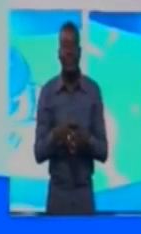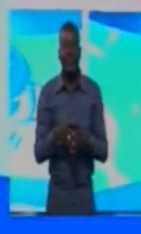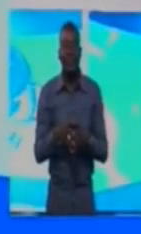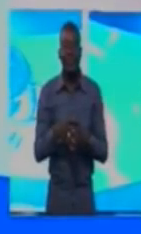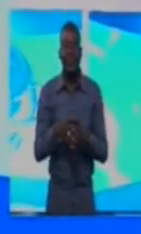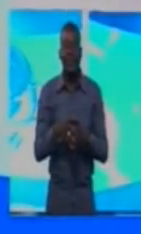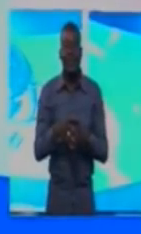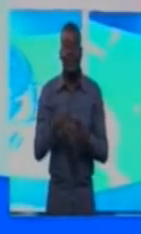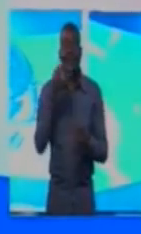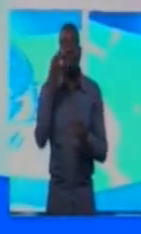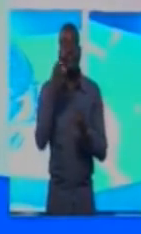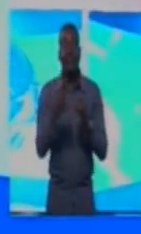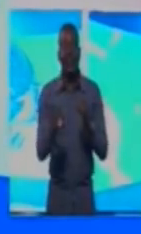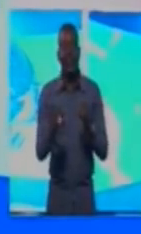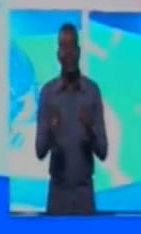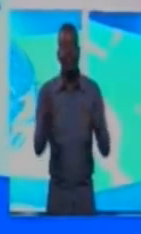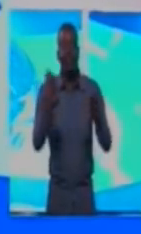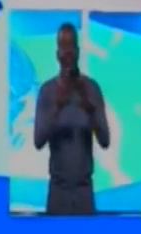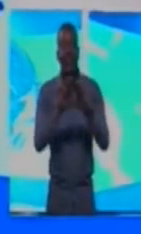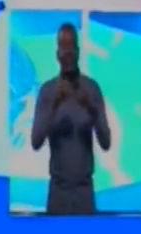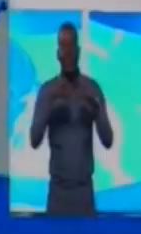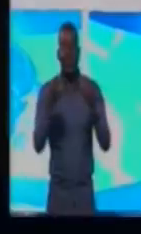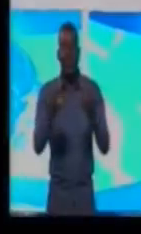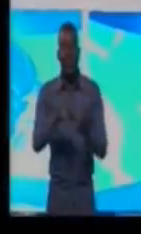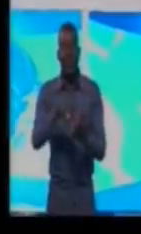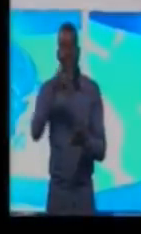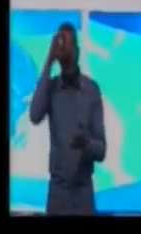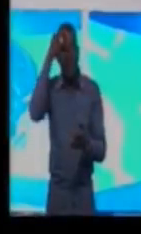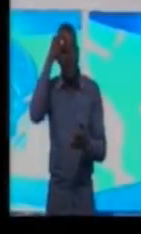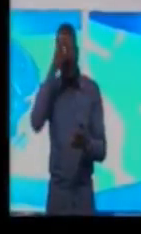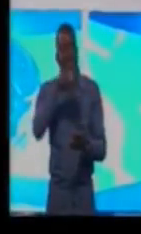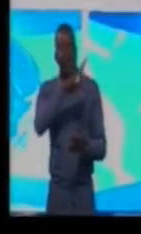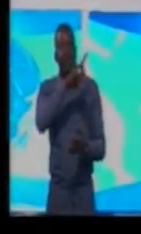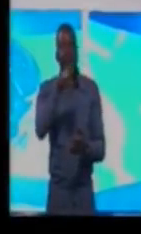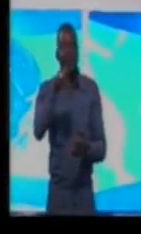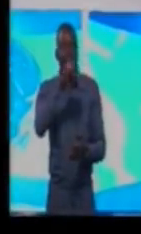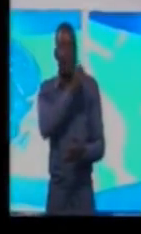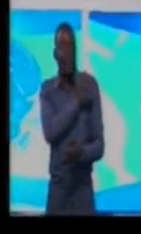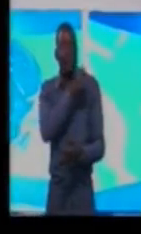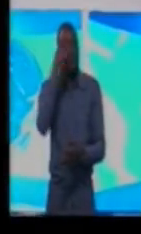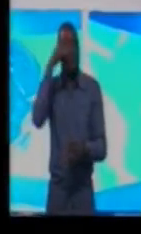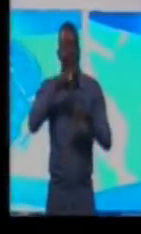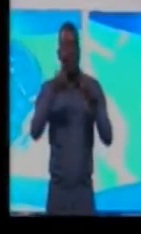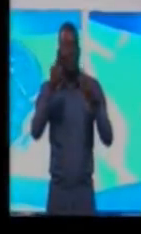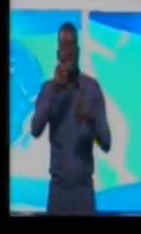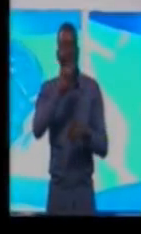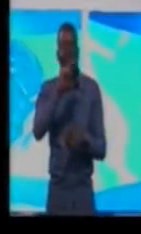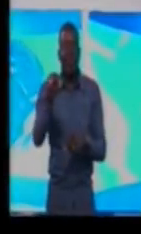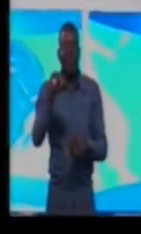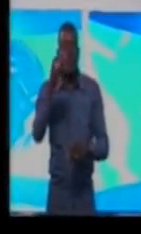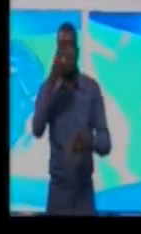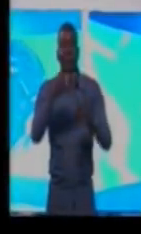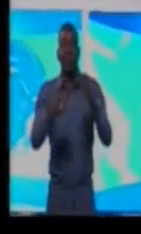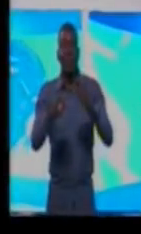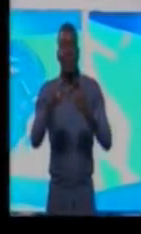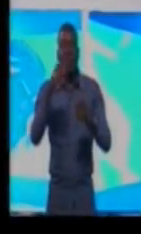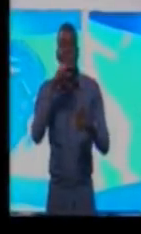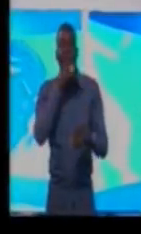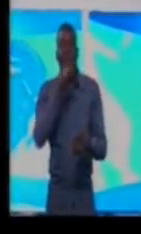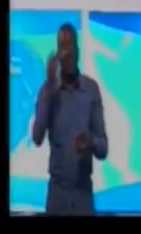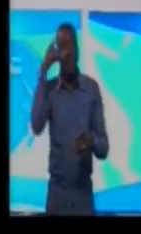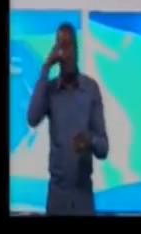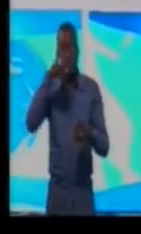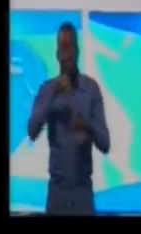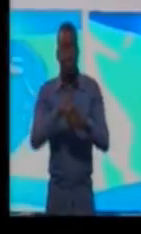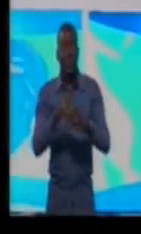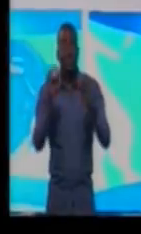C'est tristement que nous refermons ce journal. Nous venons de l'apprendre, Kumi Sambo Antoine n'est plus. Magistrat, ancien président de la Cour suprême,